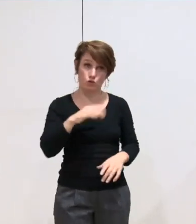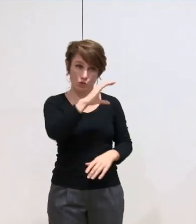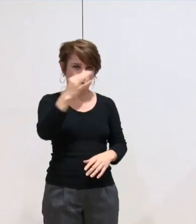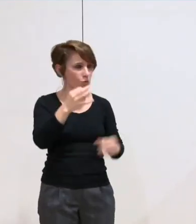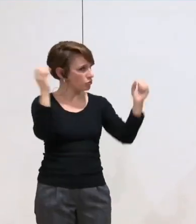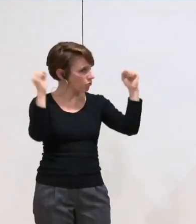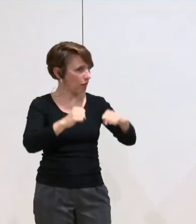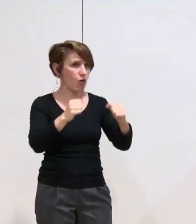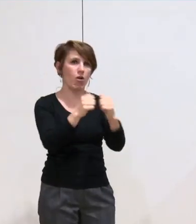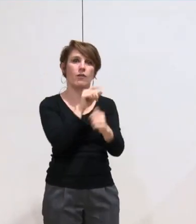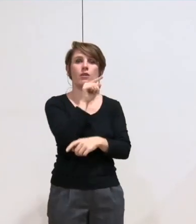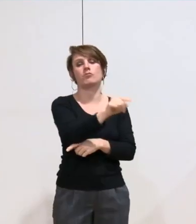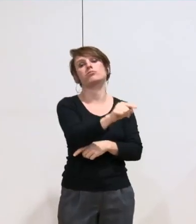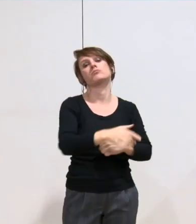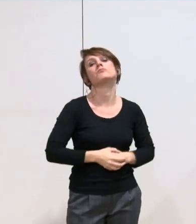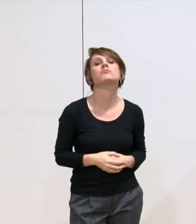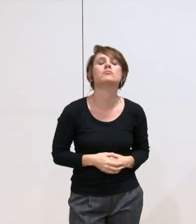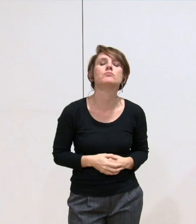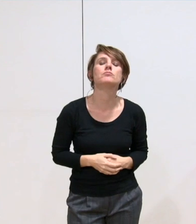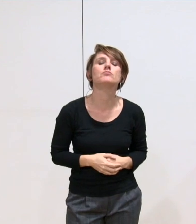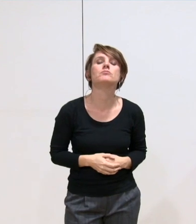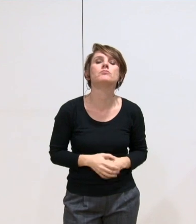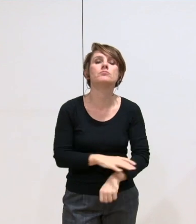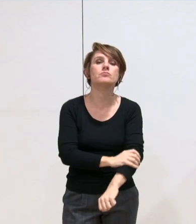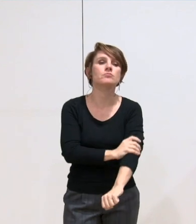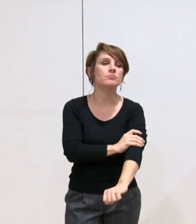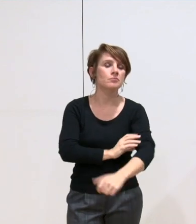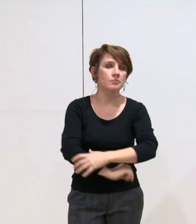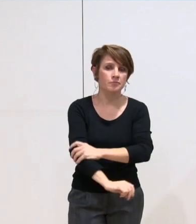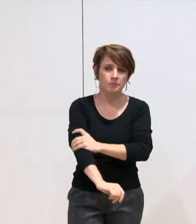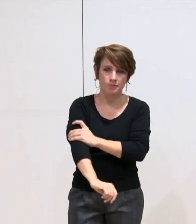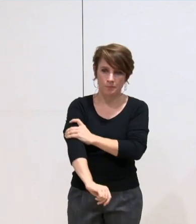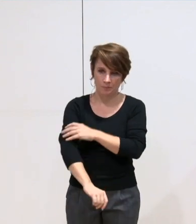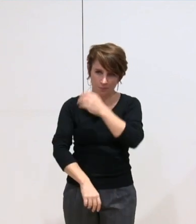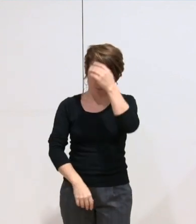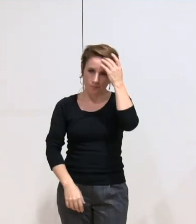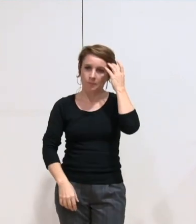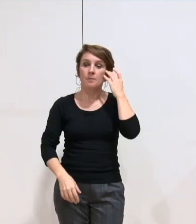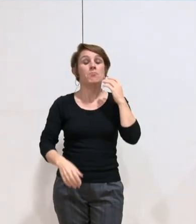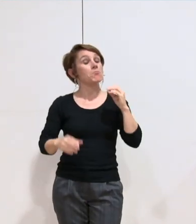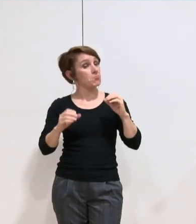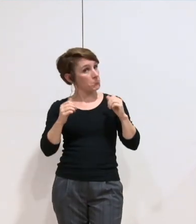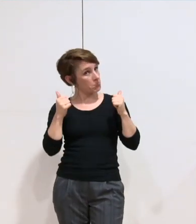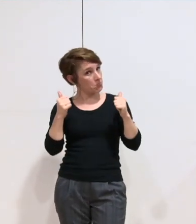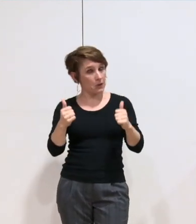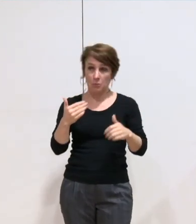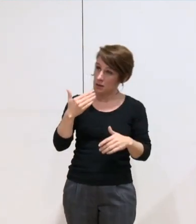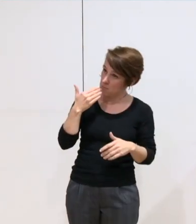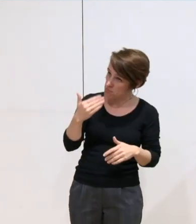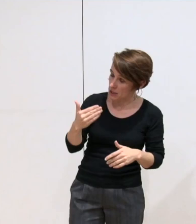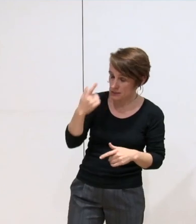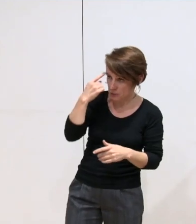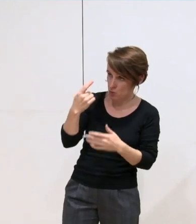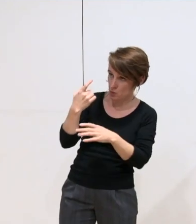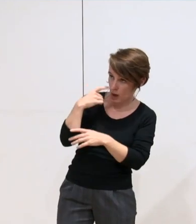cette délibération. Très bien. Marc apprécié à juste titre. Je mets donc cette